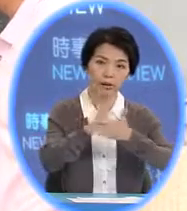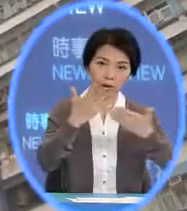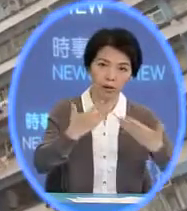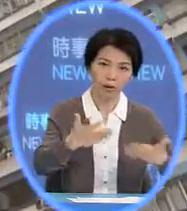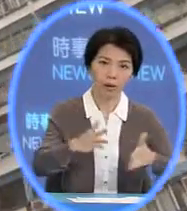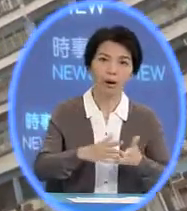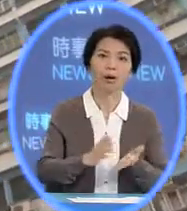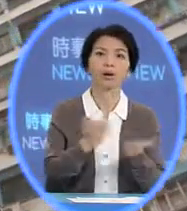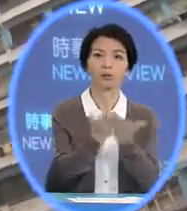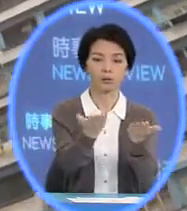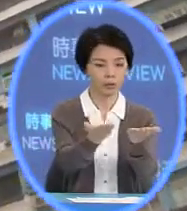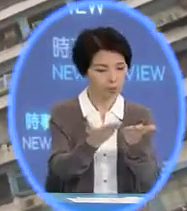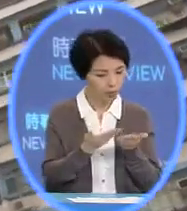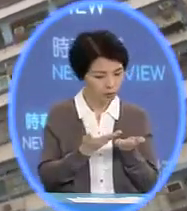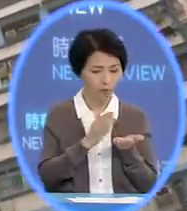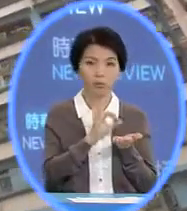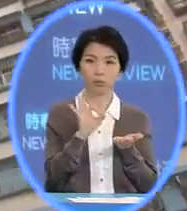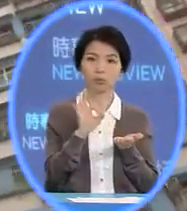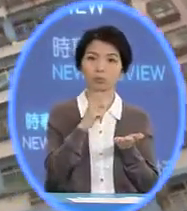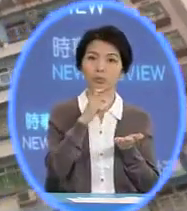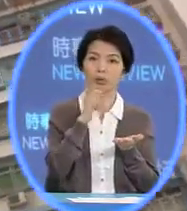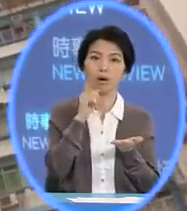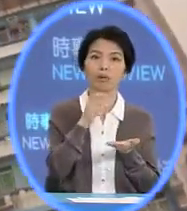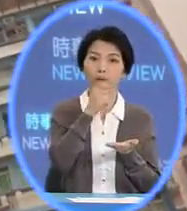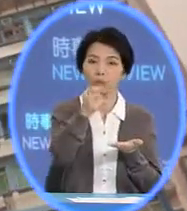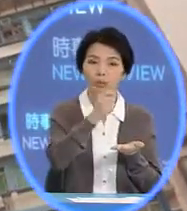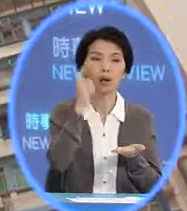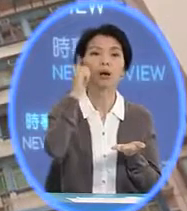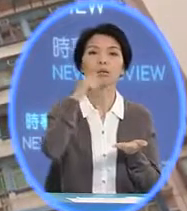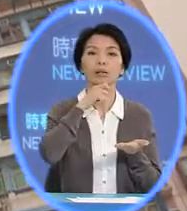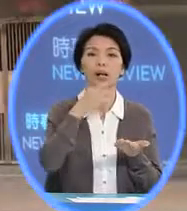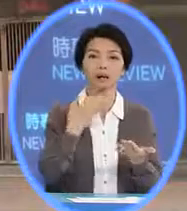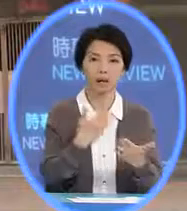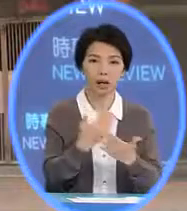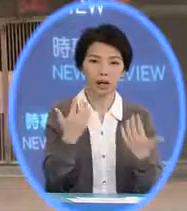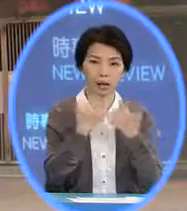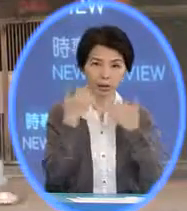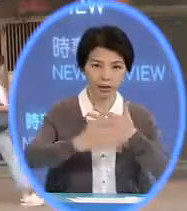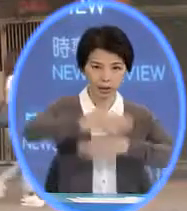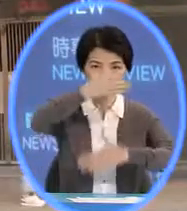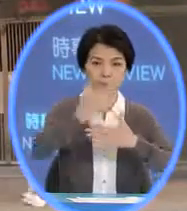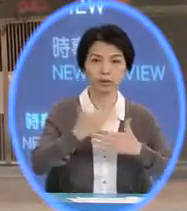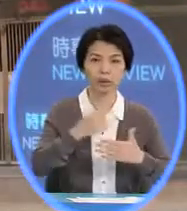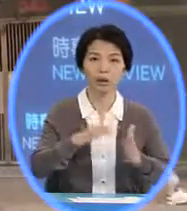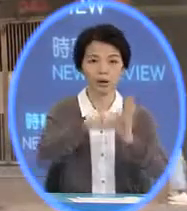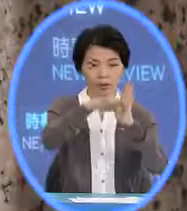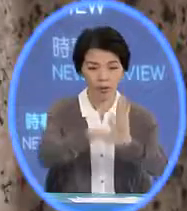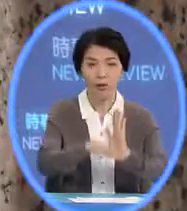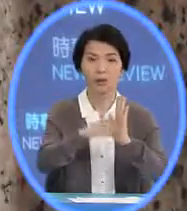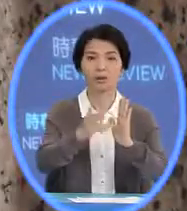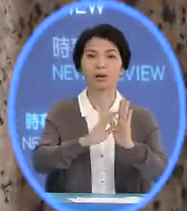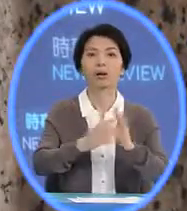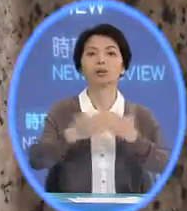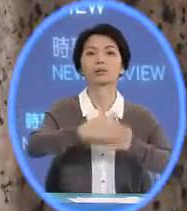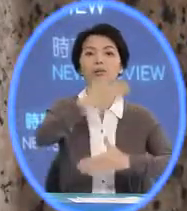收到港铁通知数据异常，直至传媒揭发土瓜湾站附近楼宇出现沉降超标，他才发现自己的大厦亦都